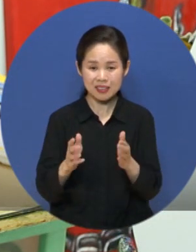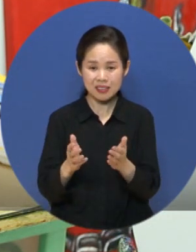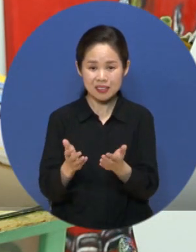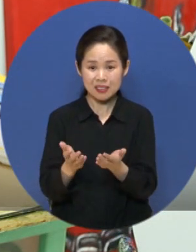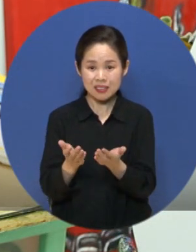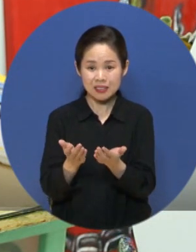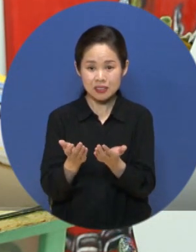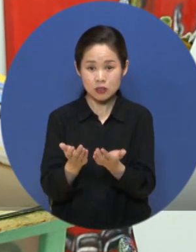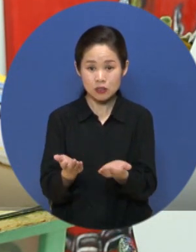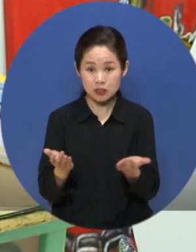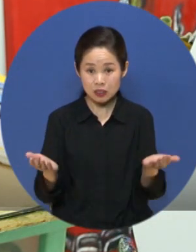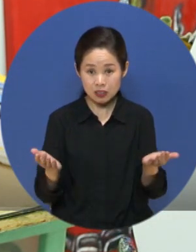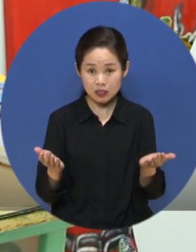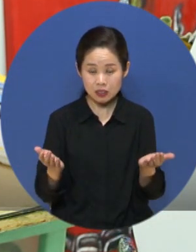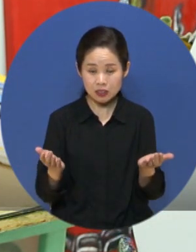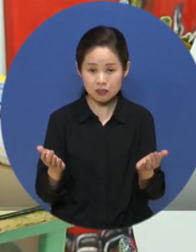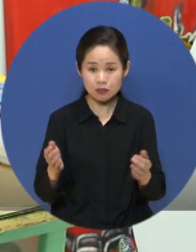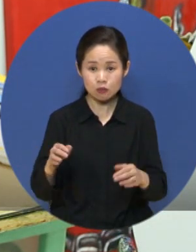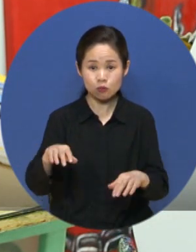처음으로